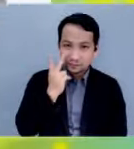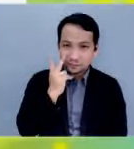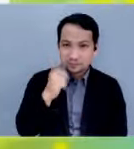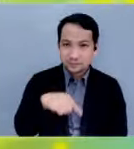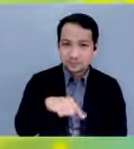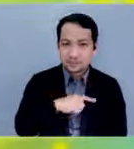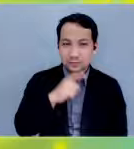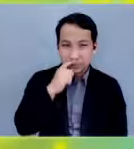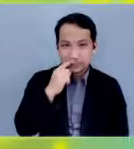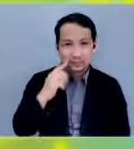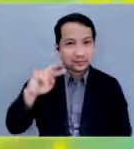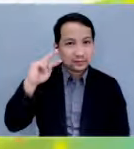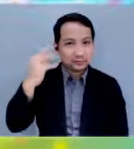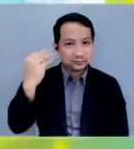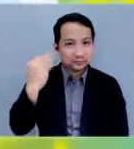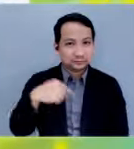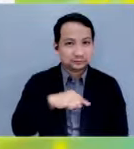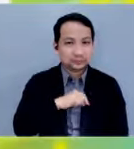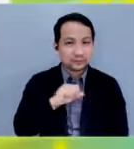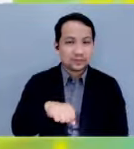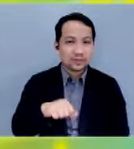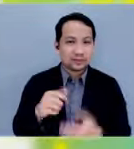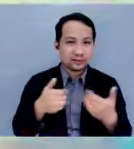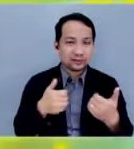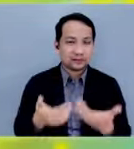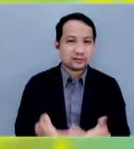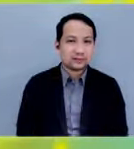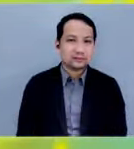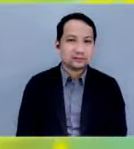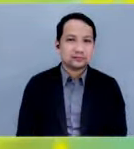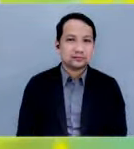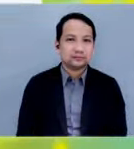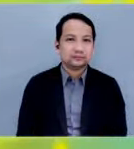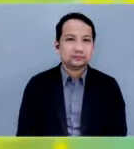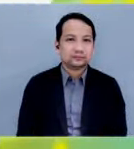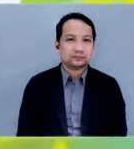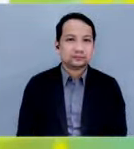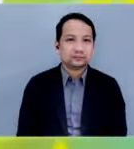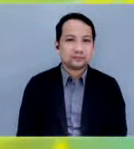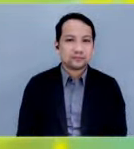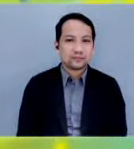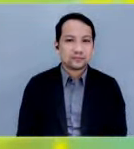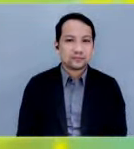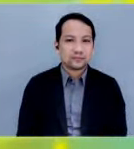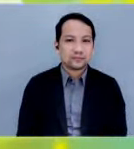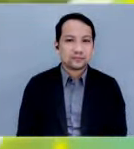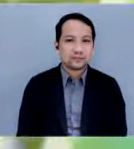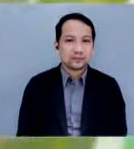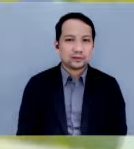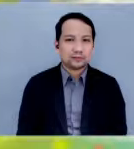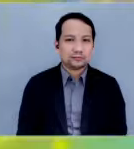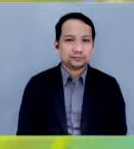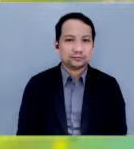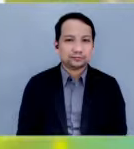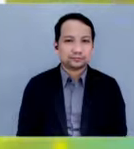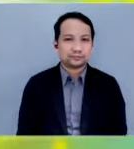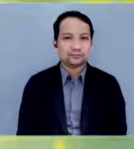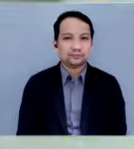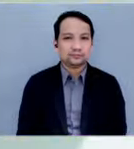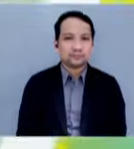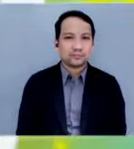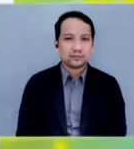mga selfie pinadala ng ating mga kapatid. Uy, may hula hoop din. Ano ba yung hula hoop? Parang fan sign. Ano yun? Ayun o.